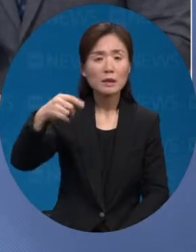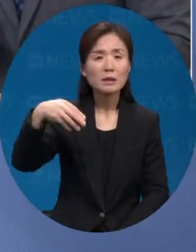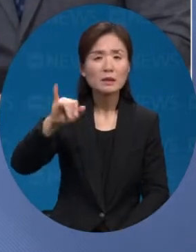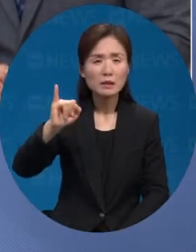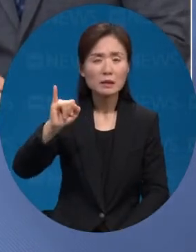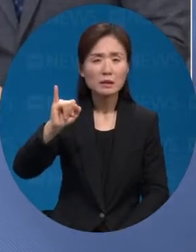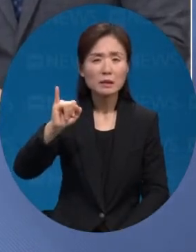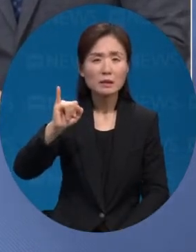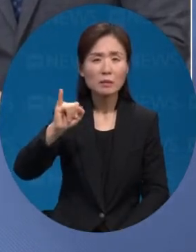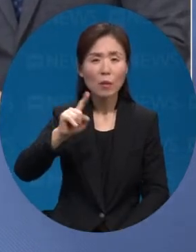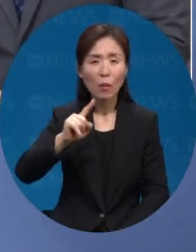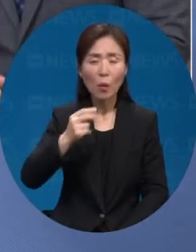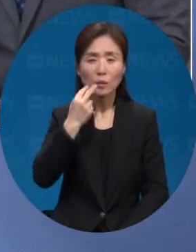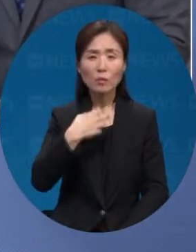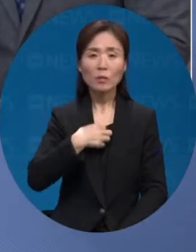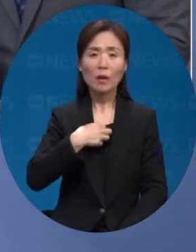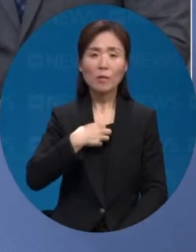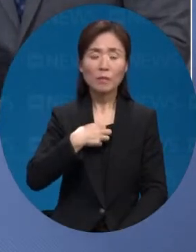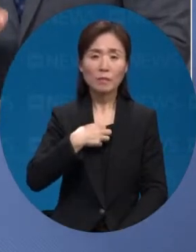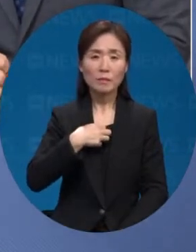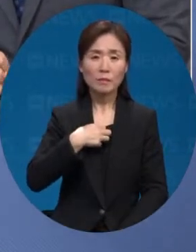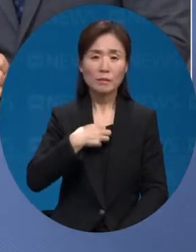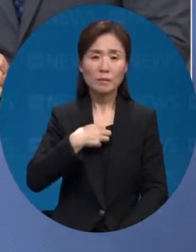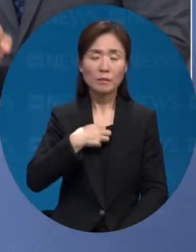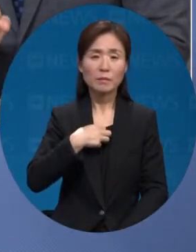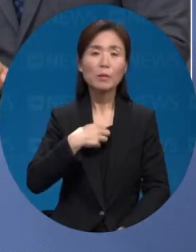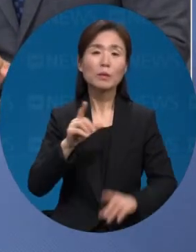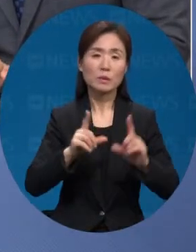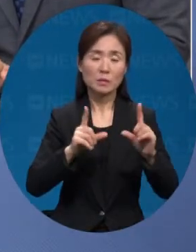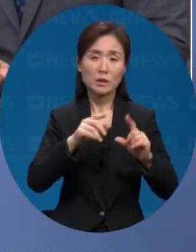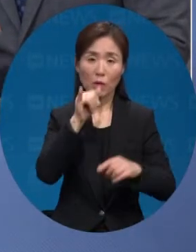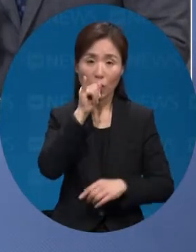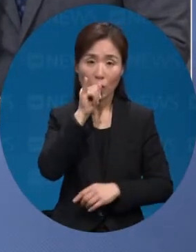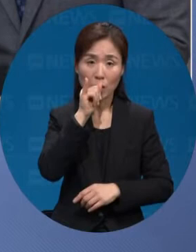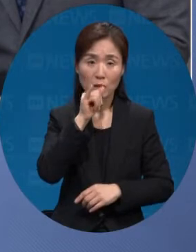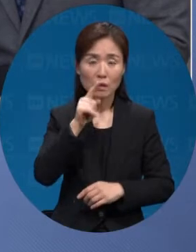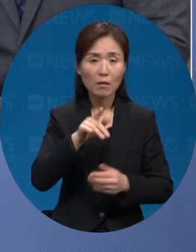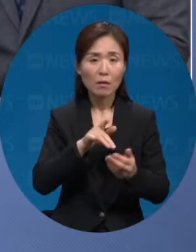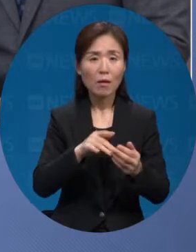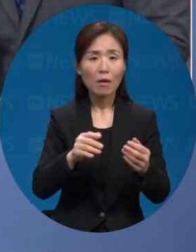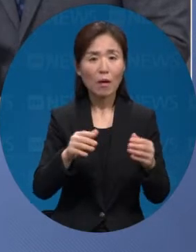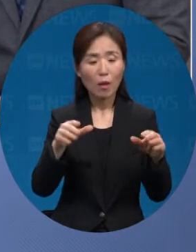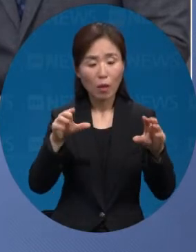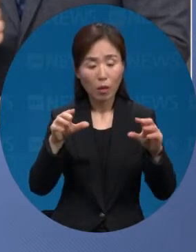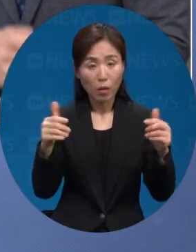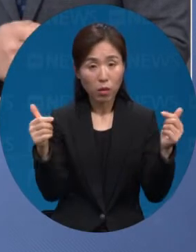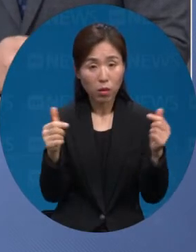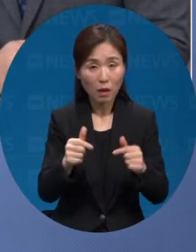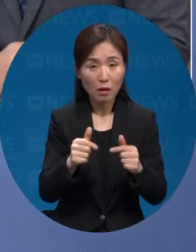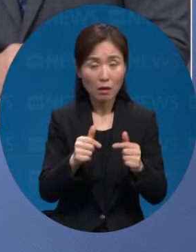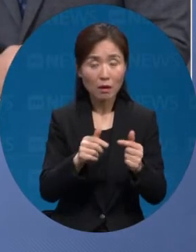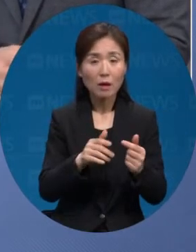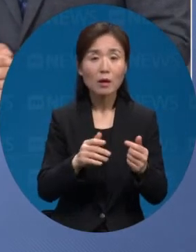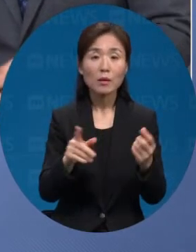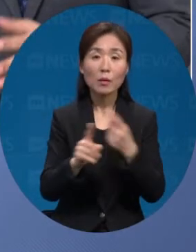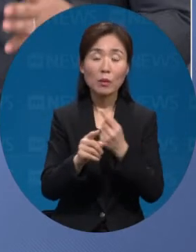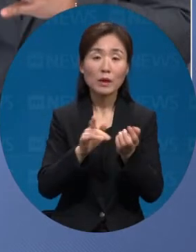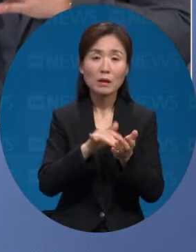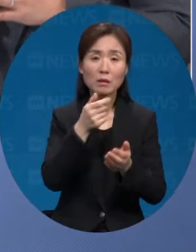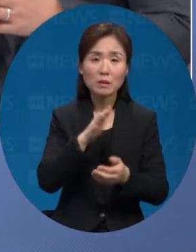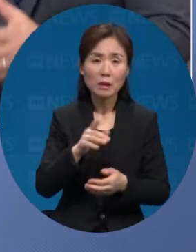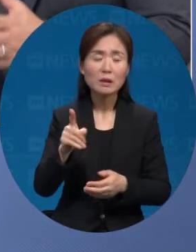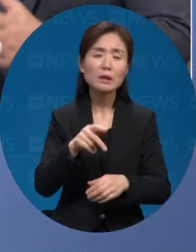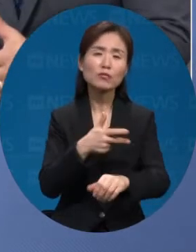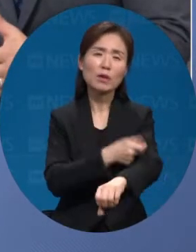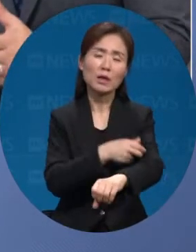호흡 곤란이 오는 반응 인데요 이 증상을 완화시키는 약품은 있습니다 에 핀 잎은 이라는 약물을 주사를 하면 되는데 이건